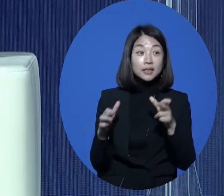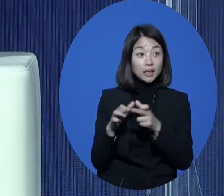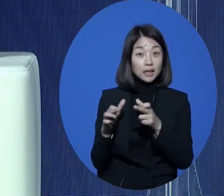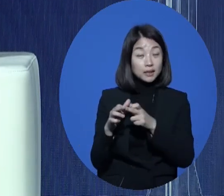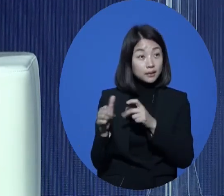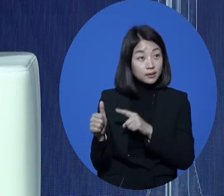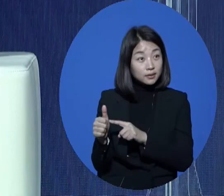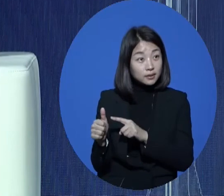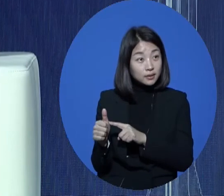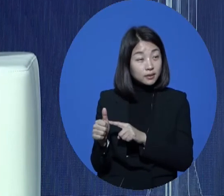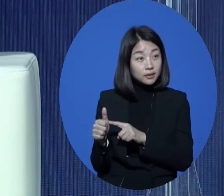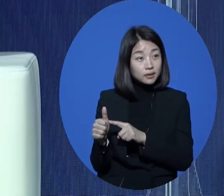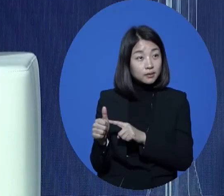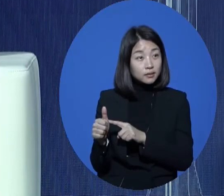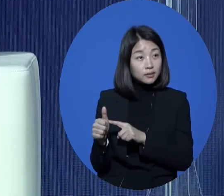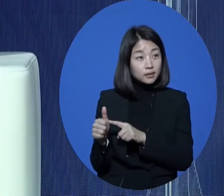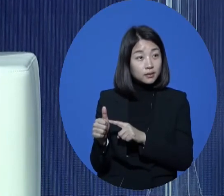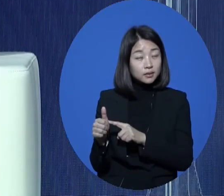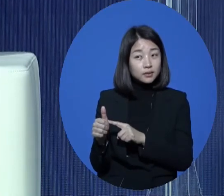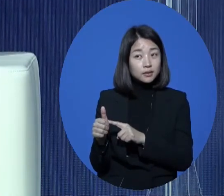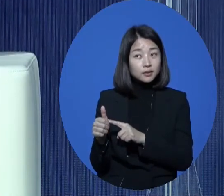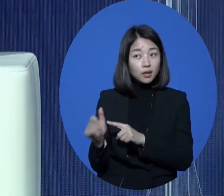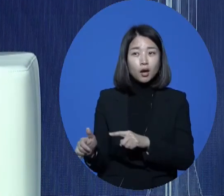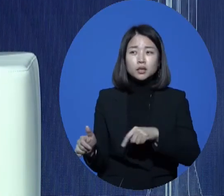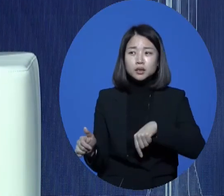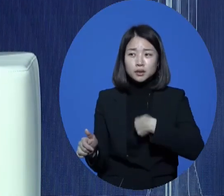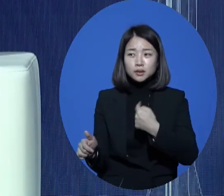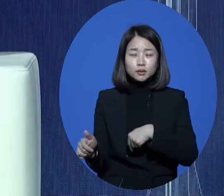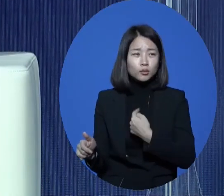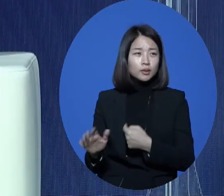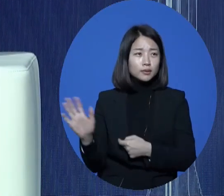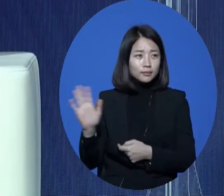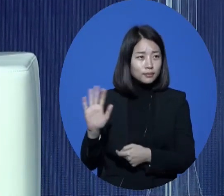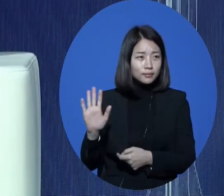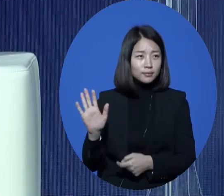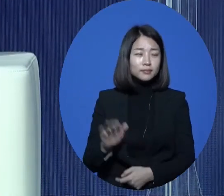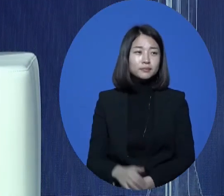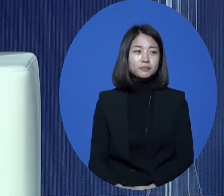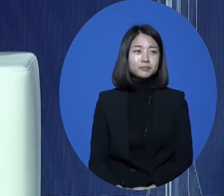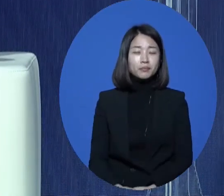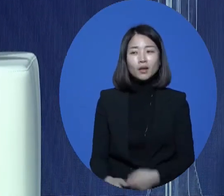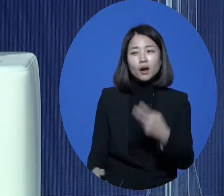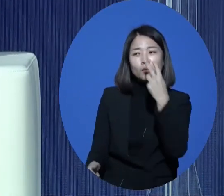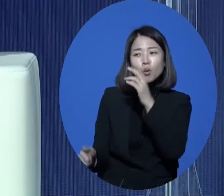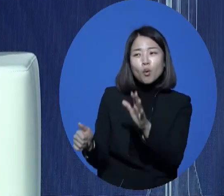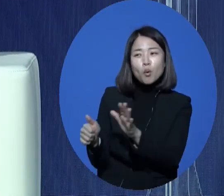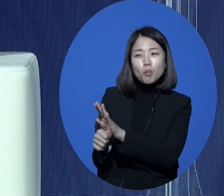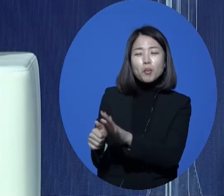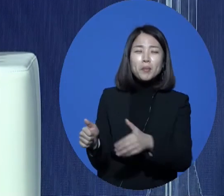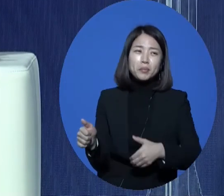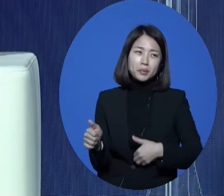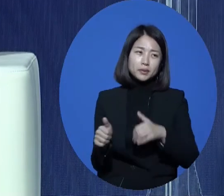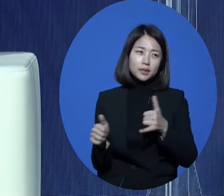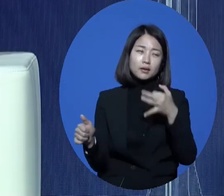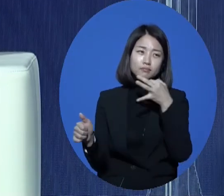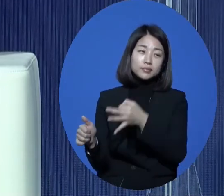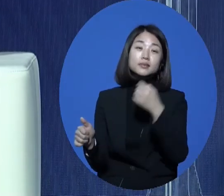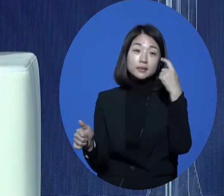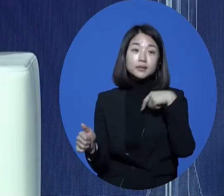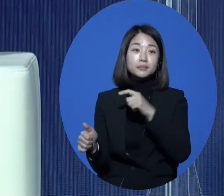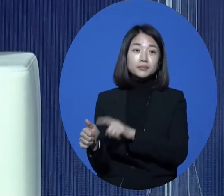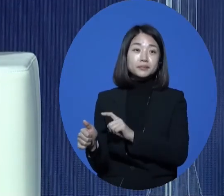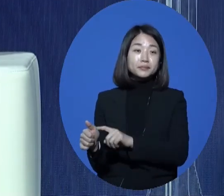장애인은 주체적인 존재가 아니라 항상 돌봄의 대상으로밖에 치부되지